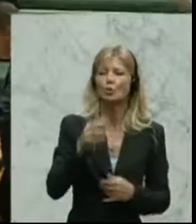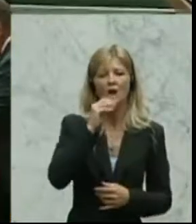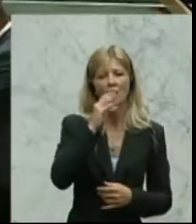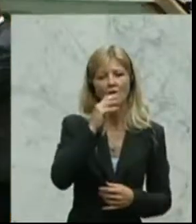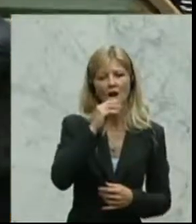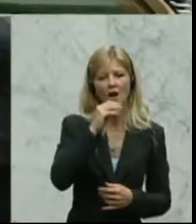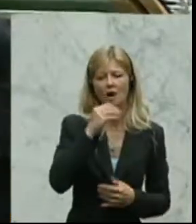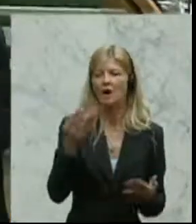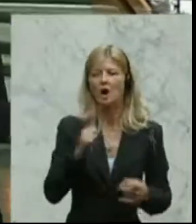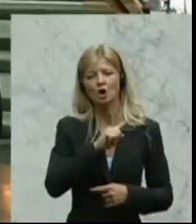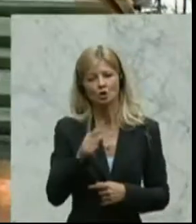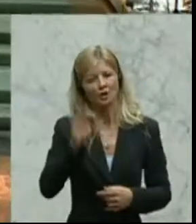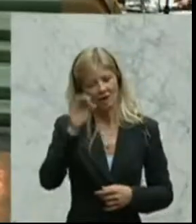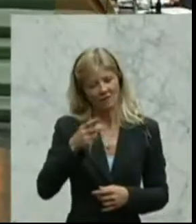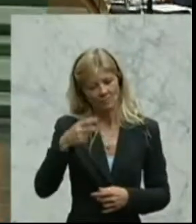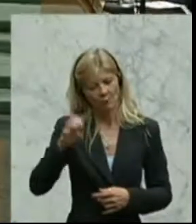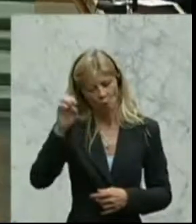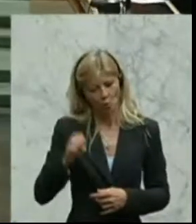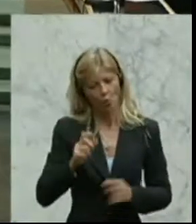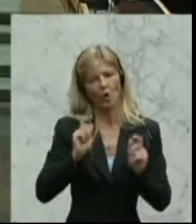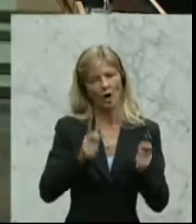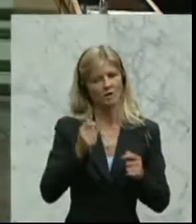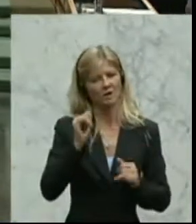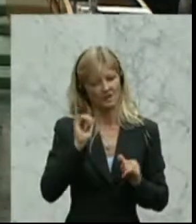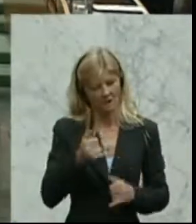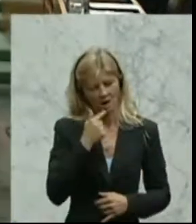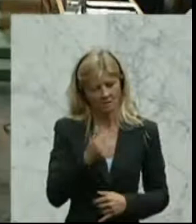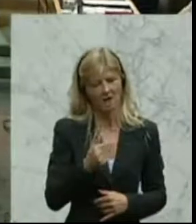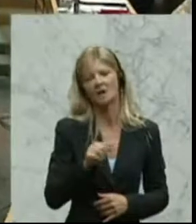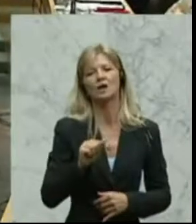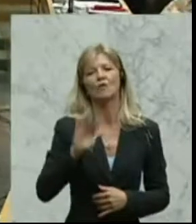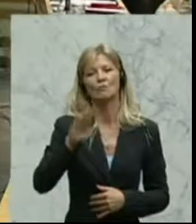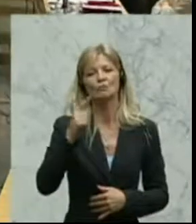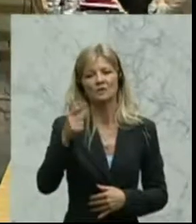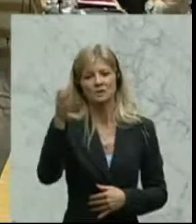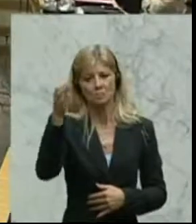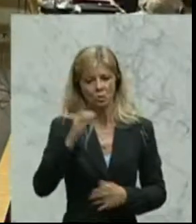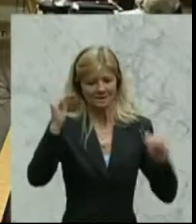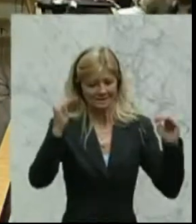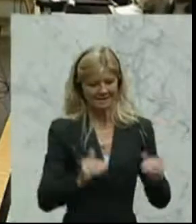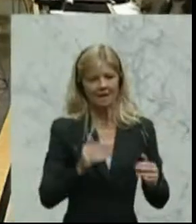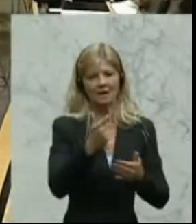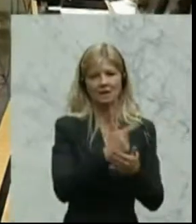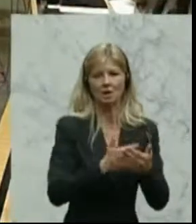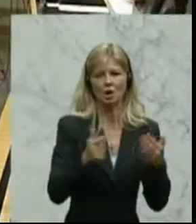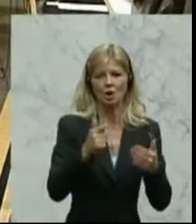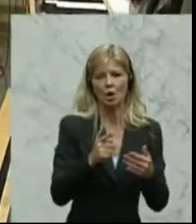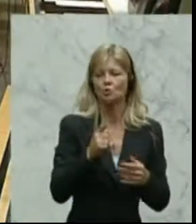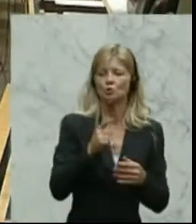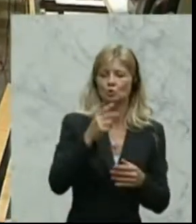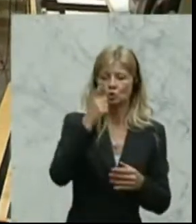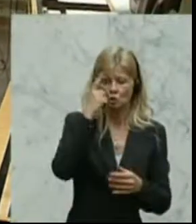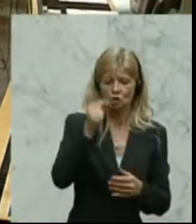zu, senken wir den Einkommensteuersatz auf 25%. Das hilft denen, die es wirklich brauchen.